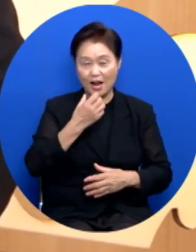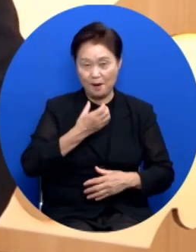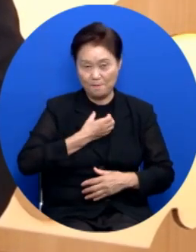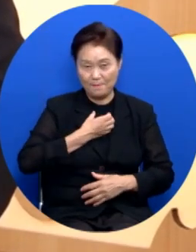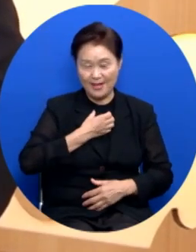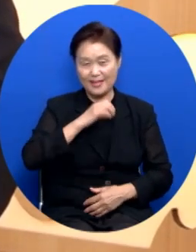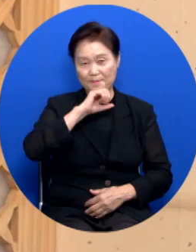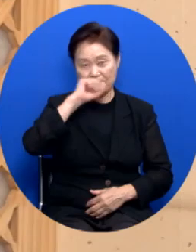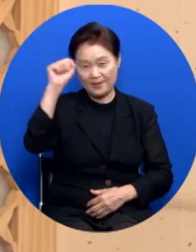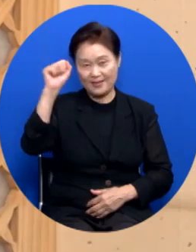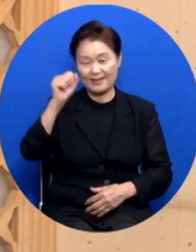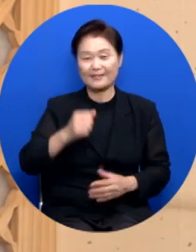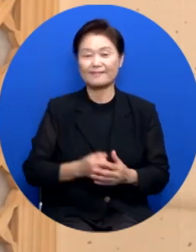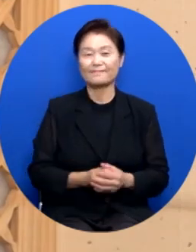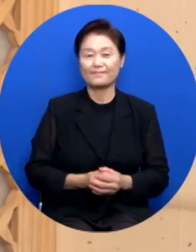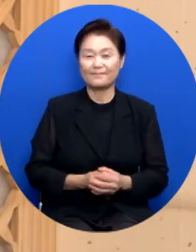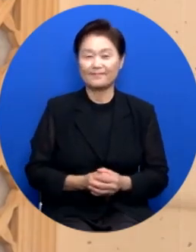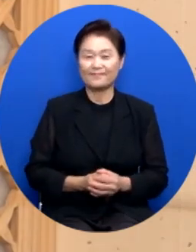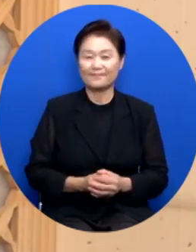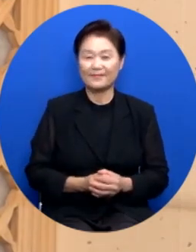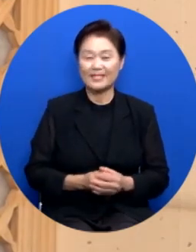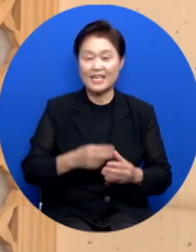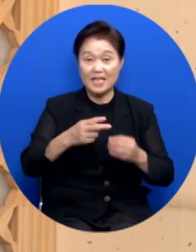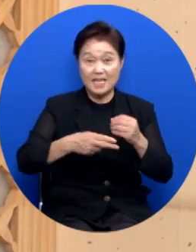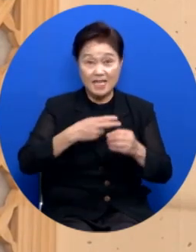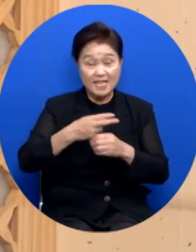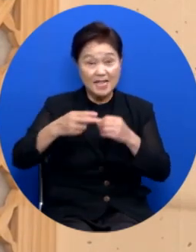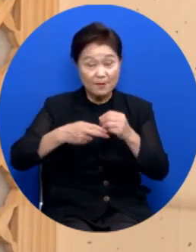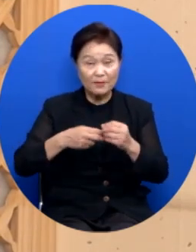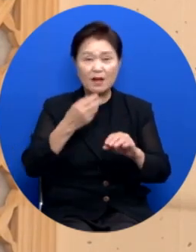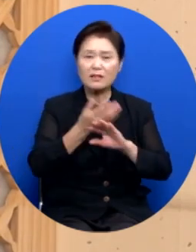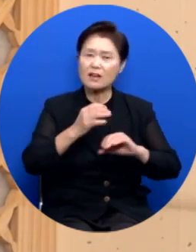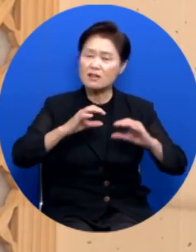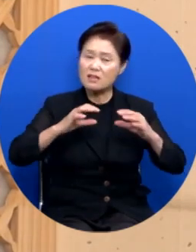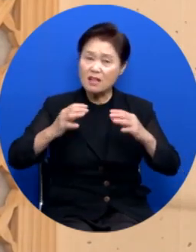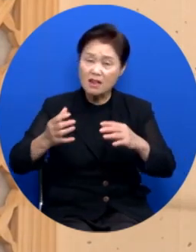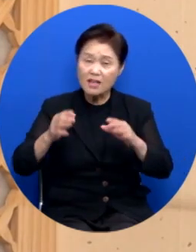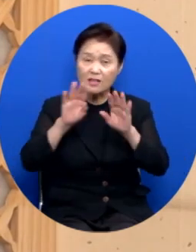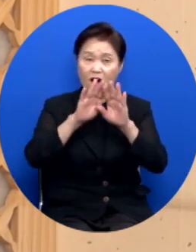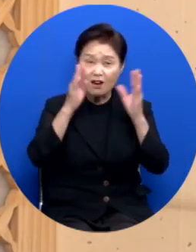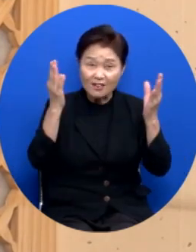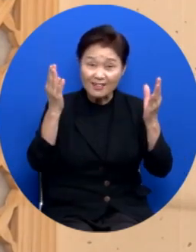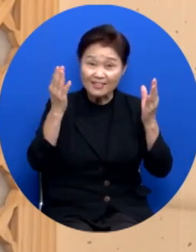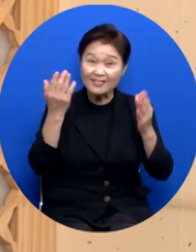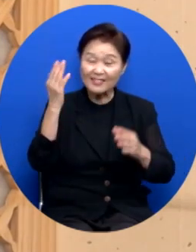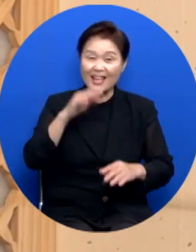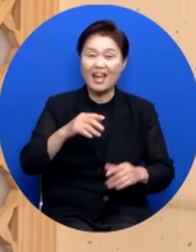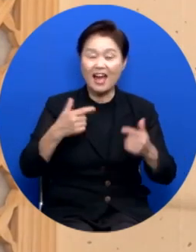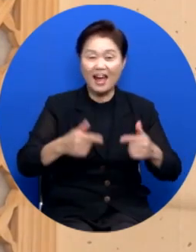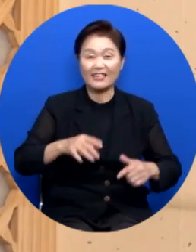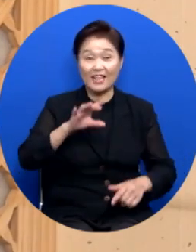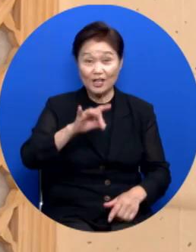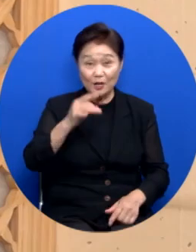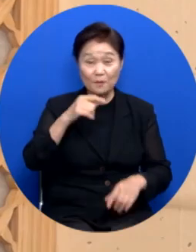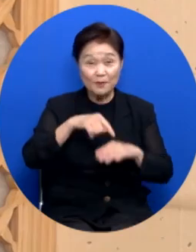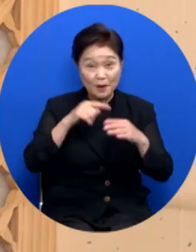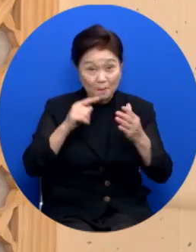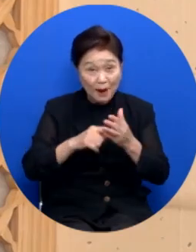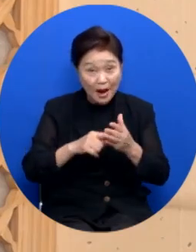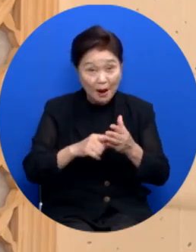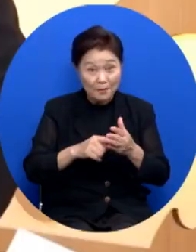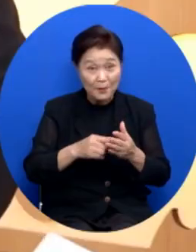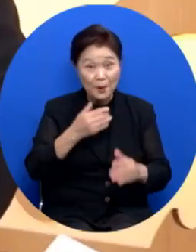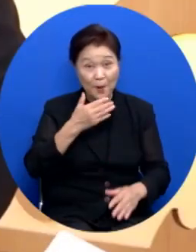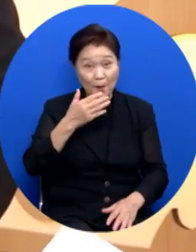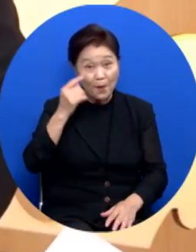획득하게 됐습니다 매번 2년마다 다른 나라에서 열리니까 항상 처음이라는 마음으로 도전을 하시겠네요 예 그 계속 수상